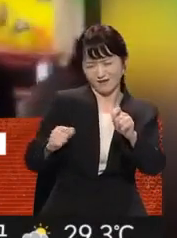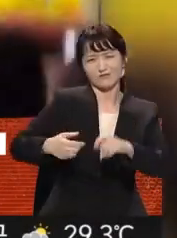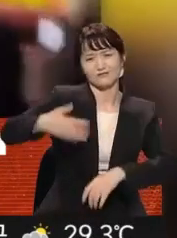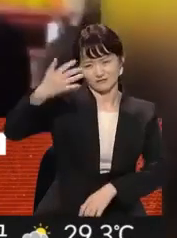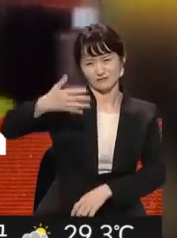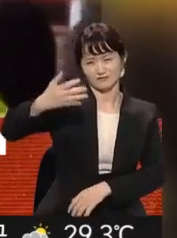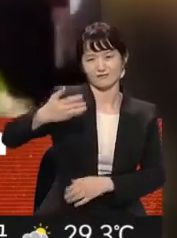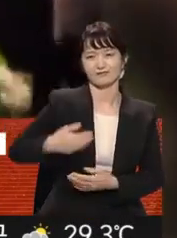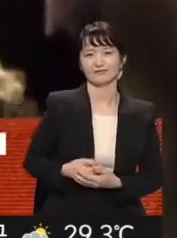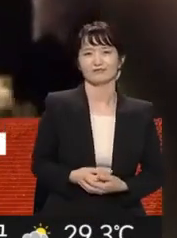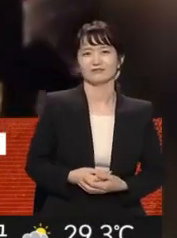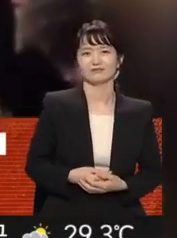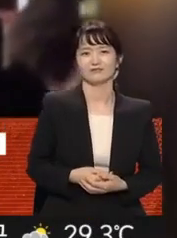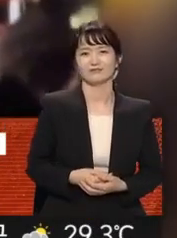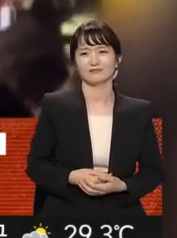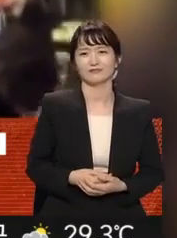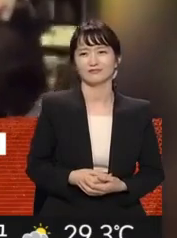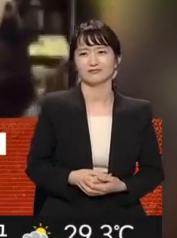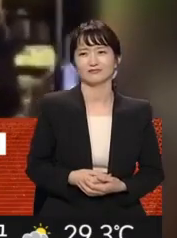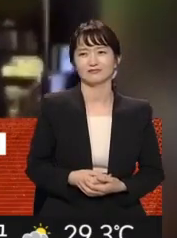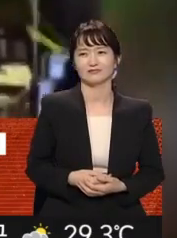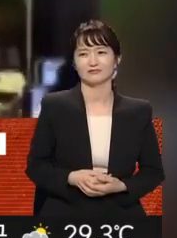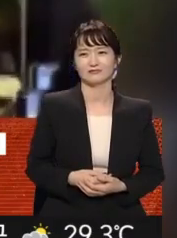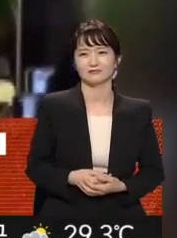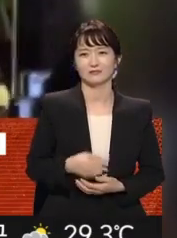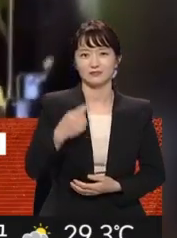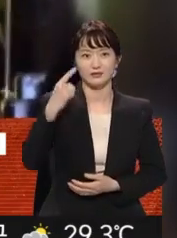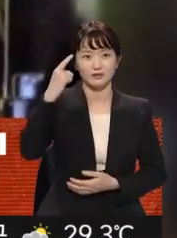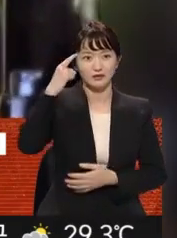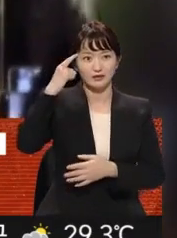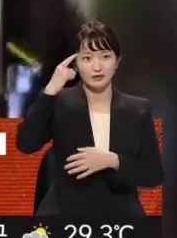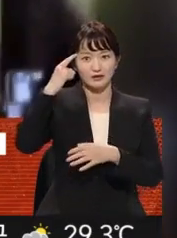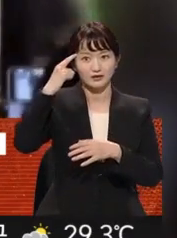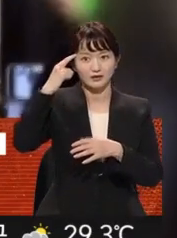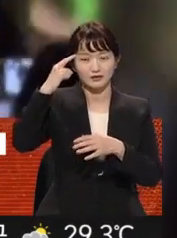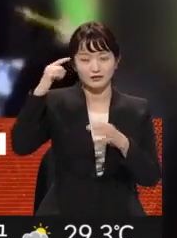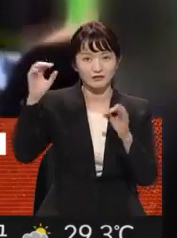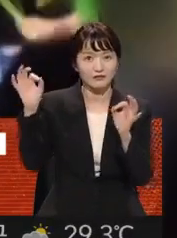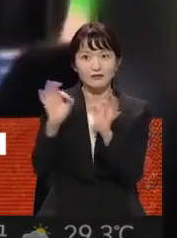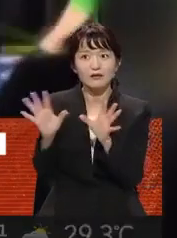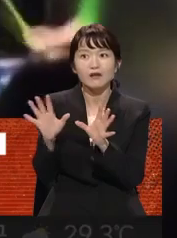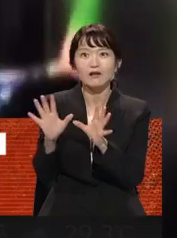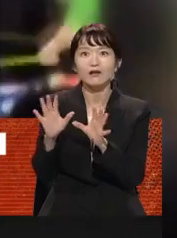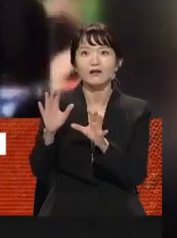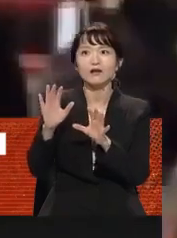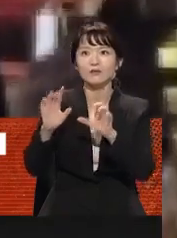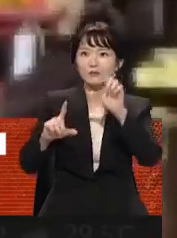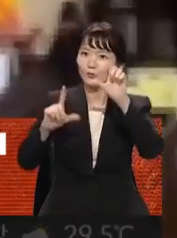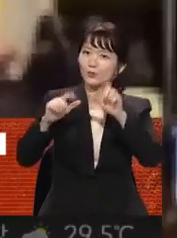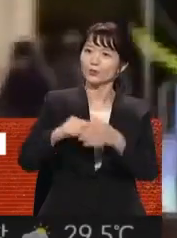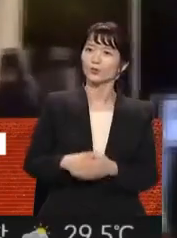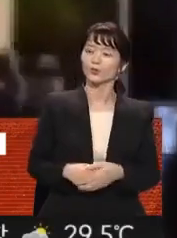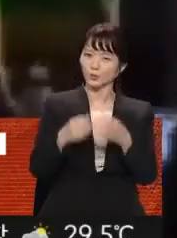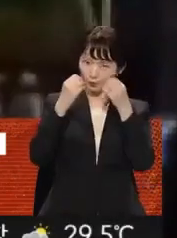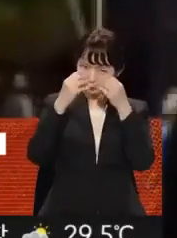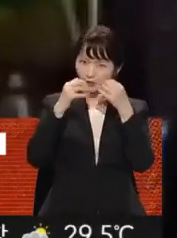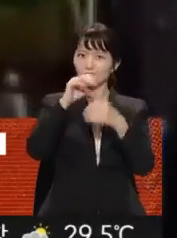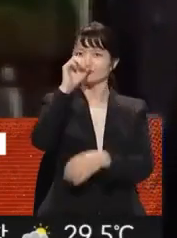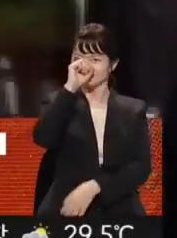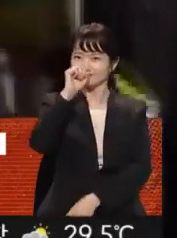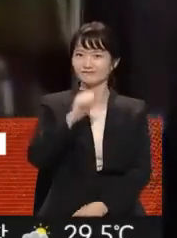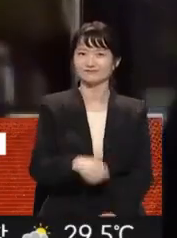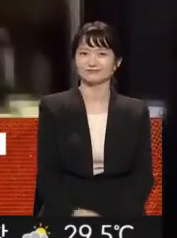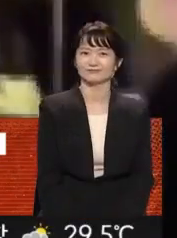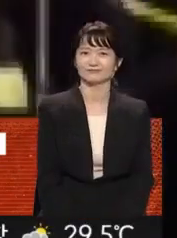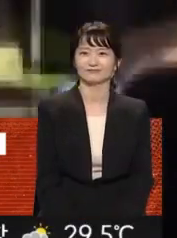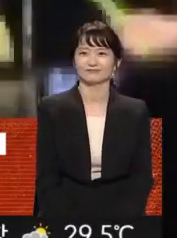겁니다. 뭐 보통 예상치 못할 그런 장면이긴 한데, 아, 저는 근데 굉장히 신선해 보기 좋네요. 아, 좋아요. 네. 예. 아니,